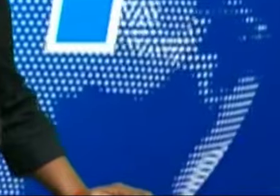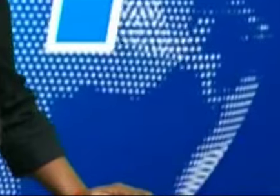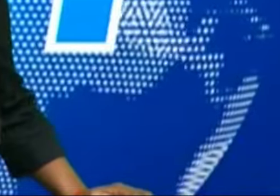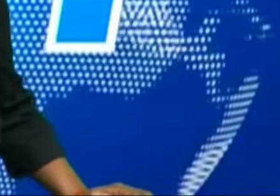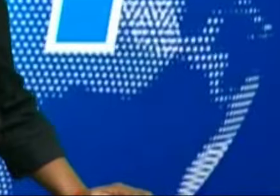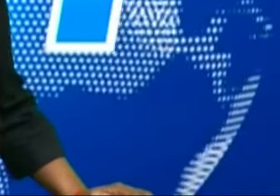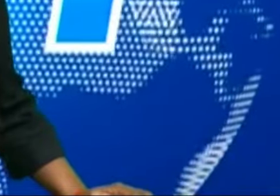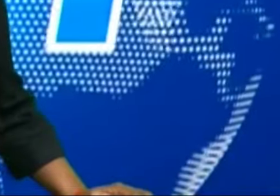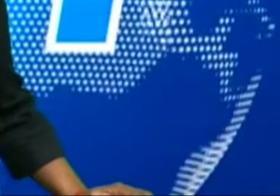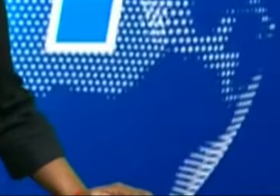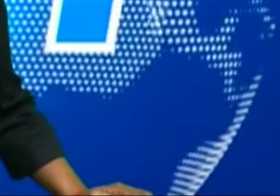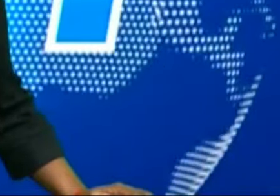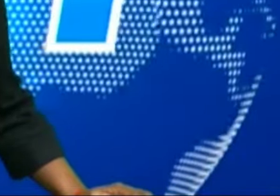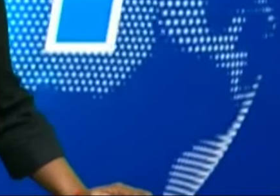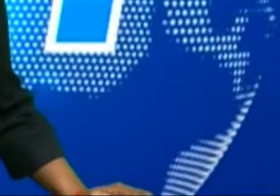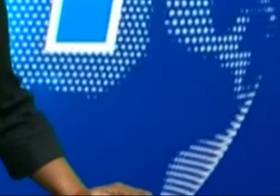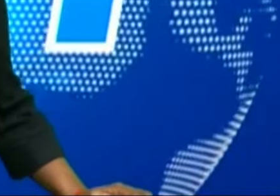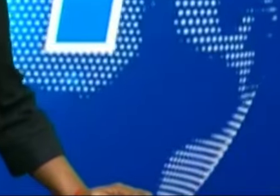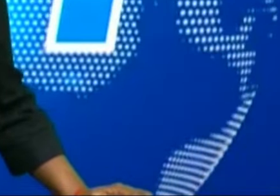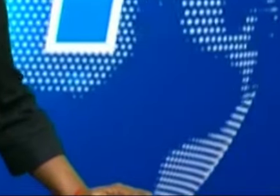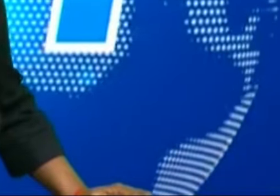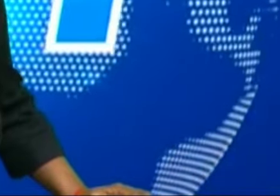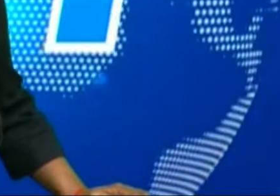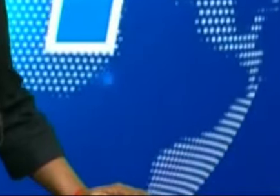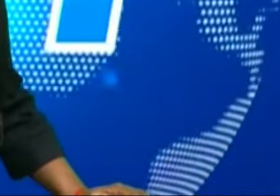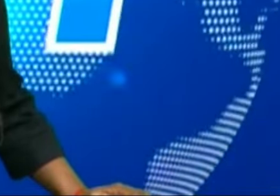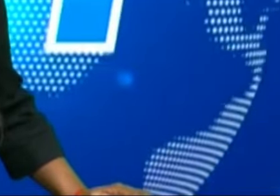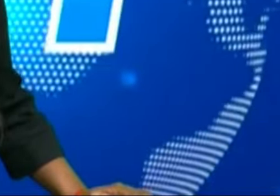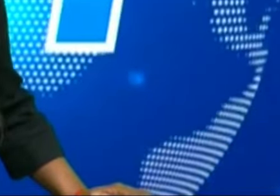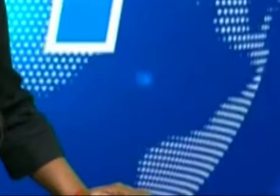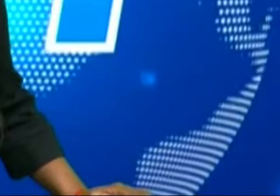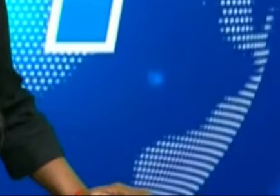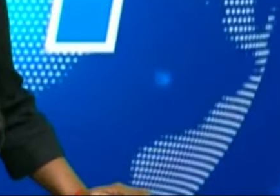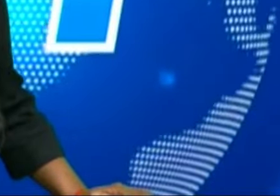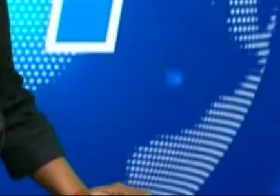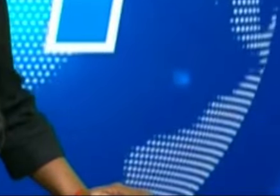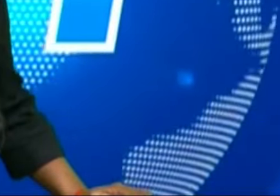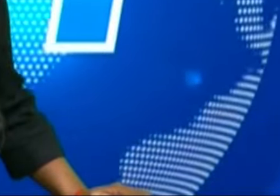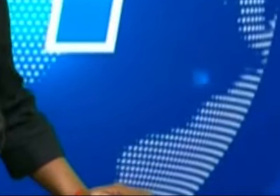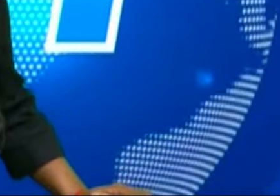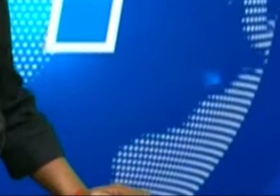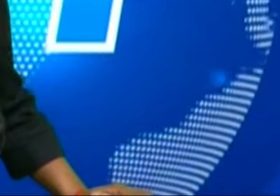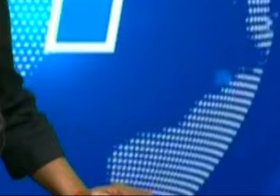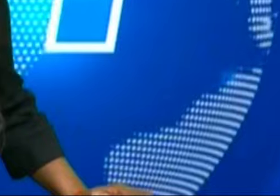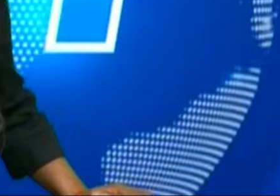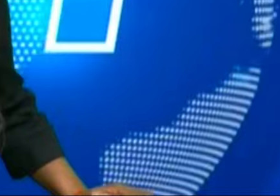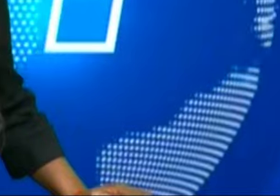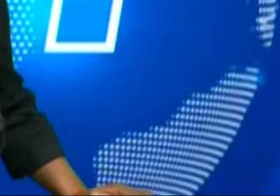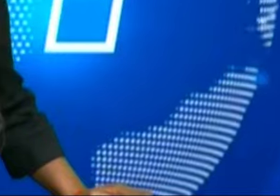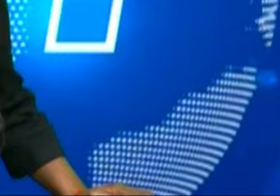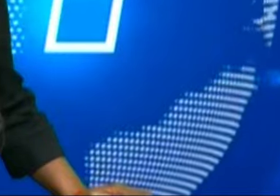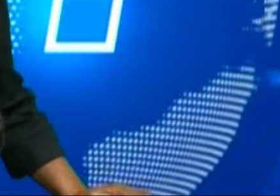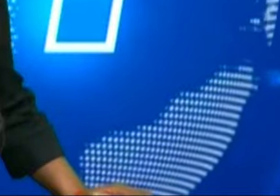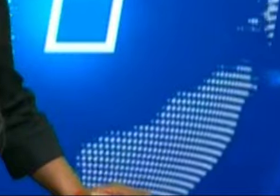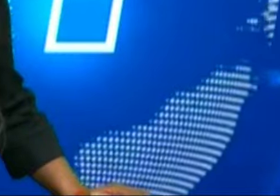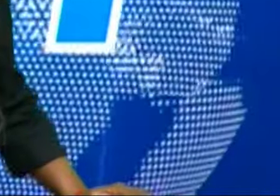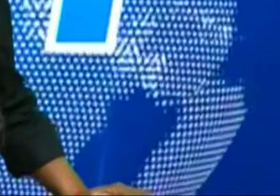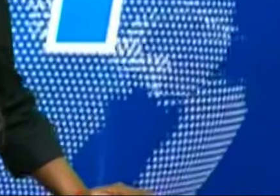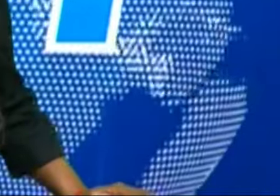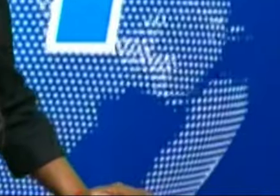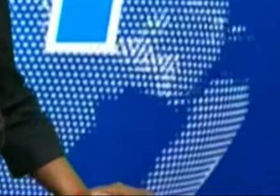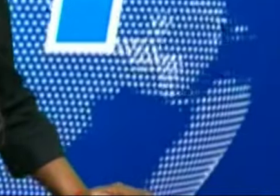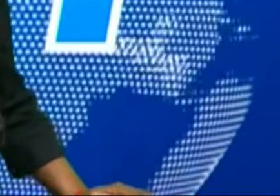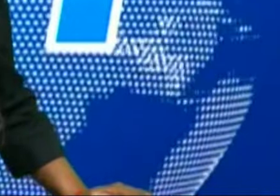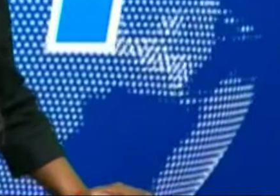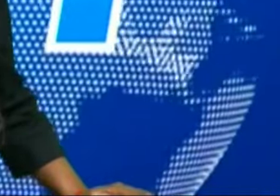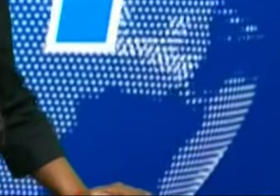l'Ituri. D'autres précisions dans ce journal. Nous irons également dans le Nord Kivu. Les sportifs apportent leur soutien et réconfort aux